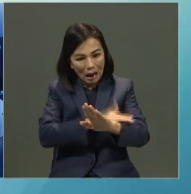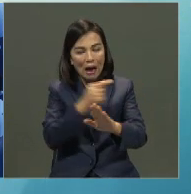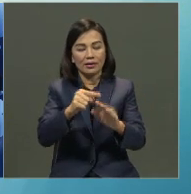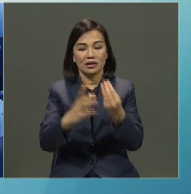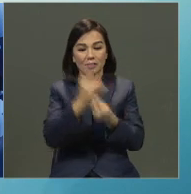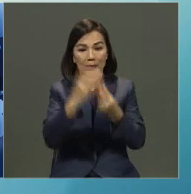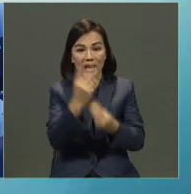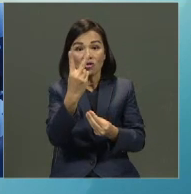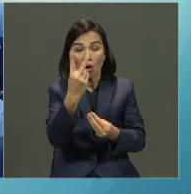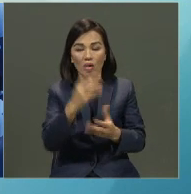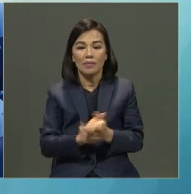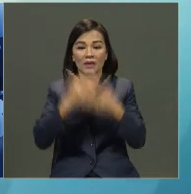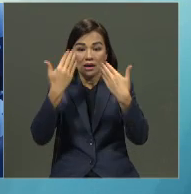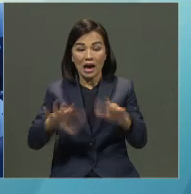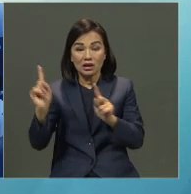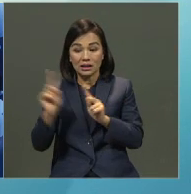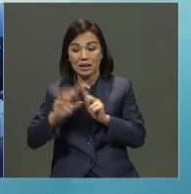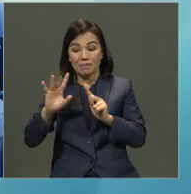พฤษภาคมอยู่ครึ่งเดือนเลยนะครับที่ชัยภูมิวันที่8